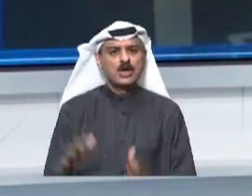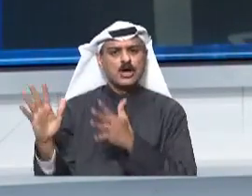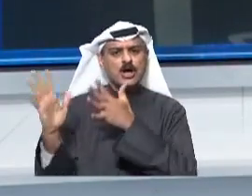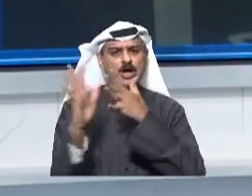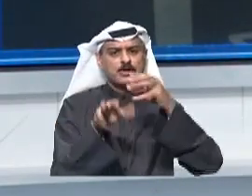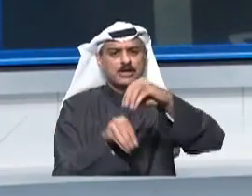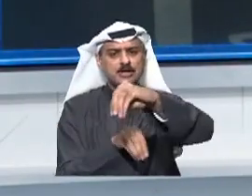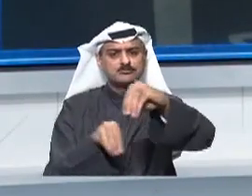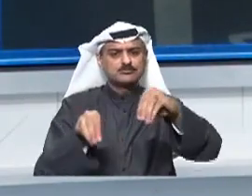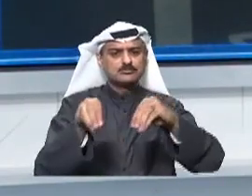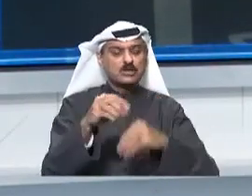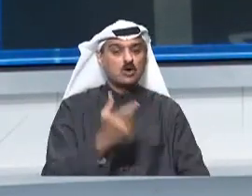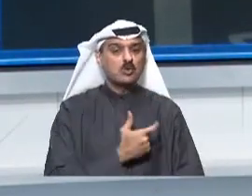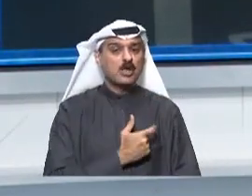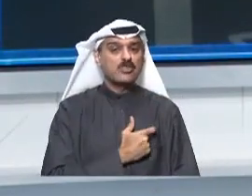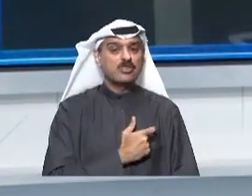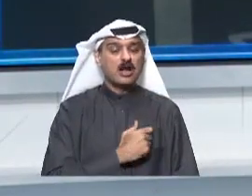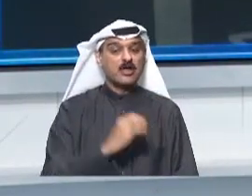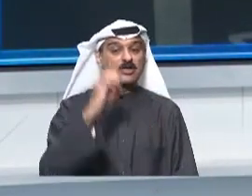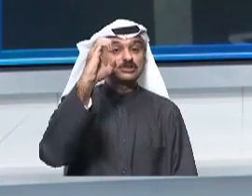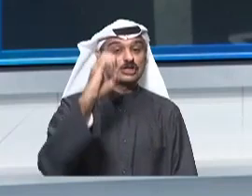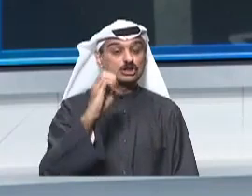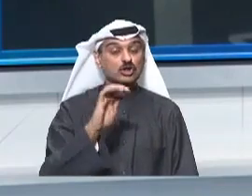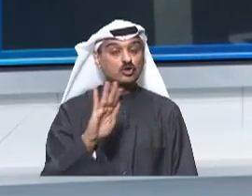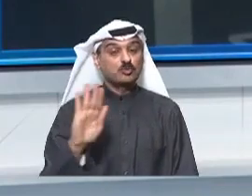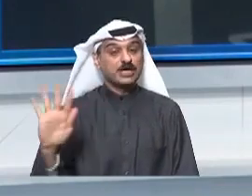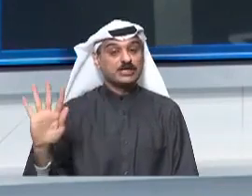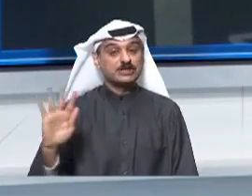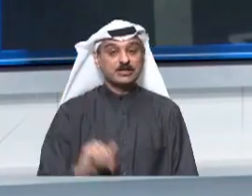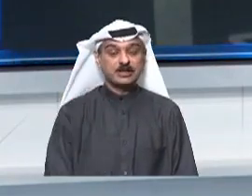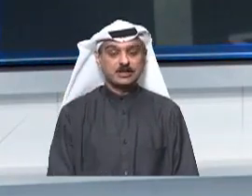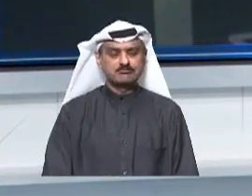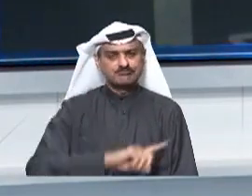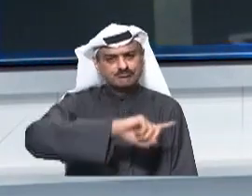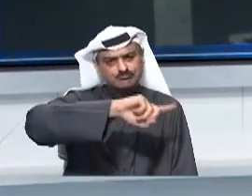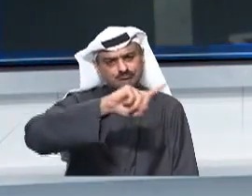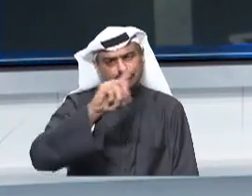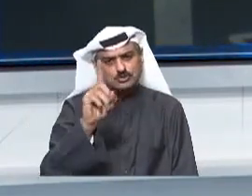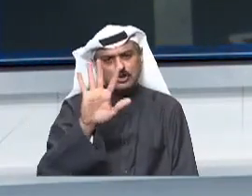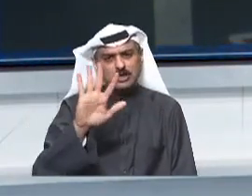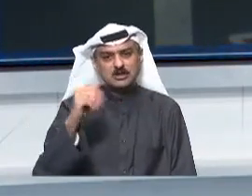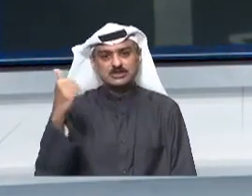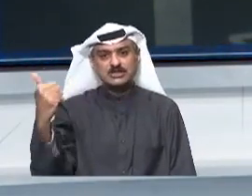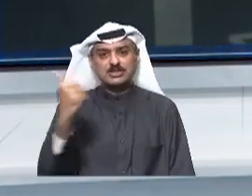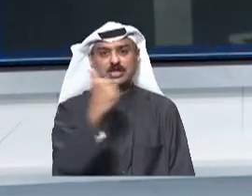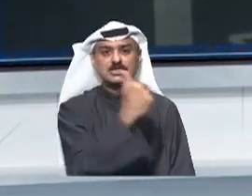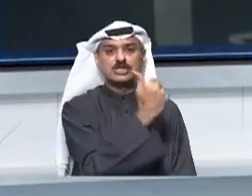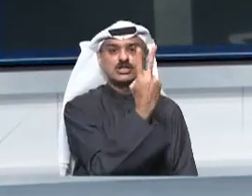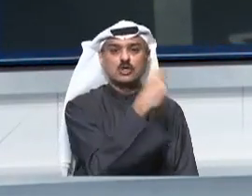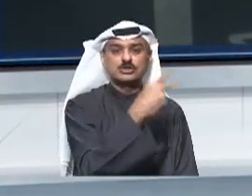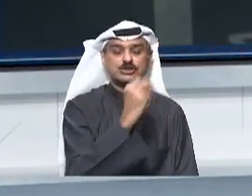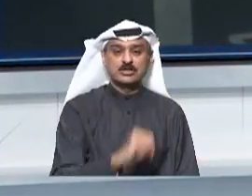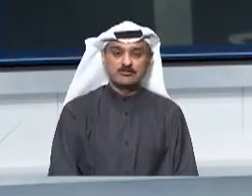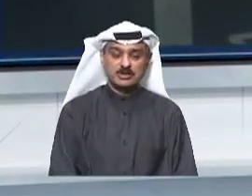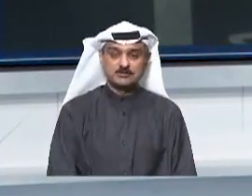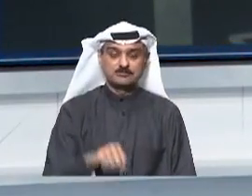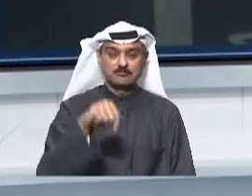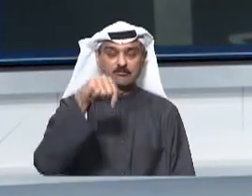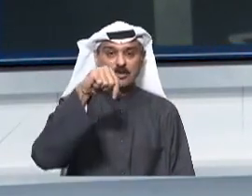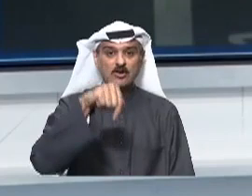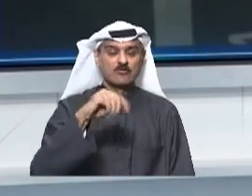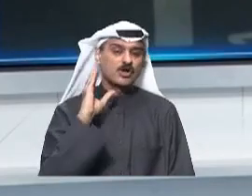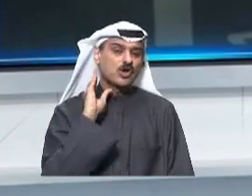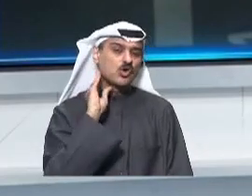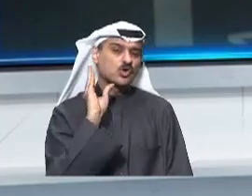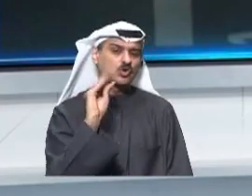يوم الثلاثاء إلى رياح جنوبية وجنوبية شرقية سرعتها تراوح ما بين 6 إلى 26 كيلومتر بالساعة، ترتفع فيها نسبة